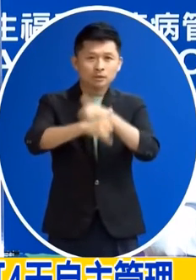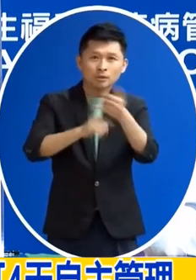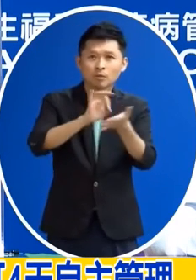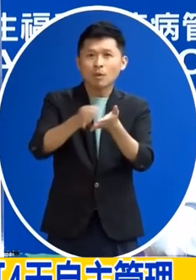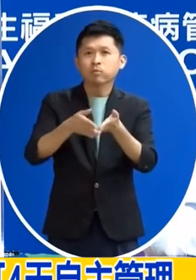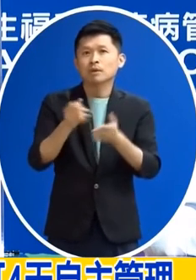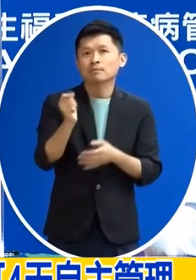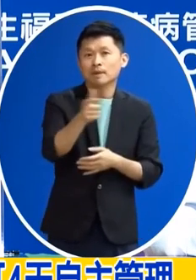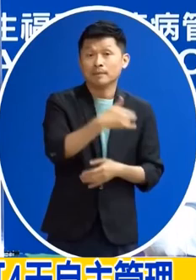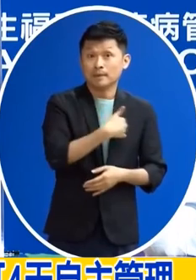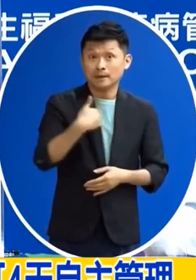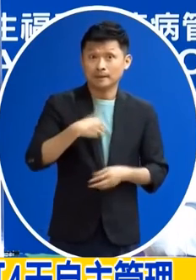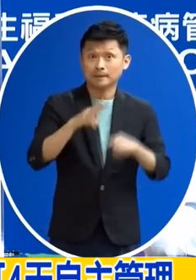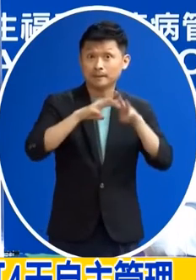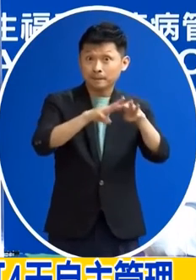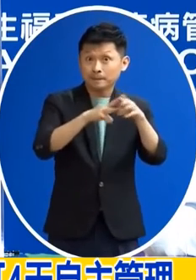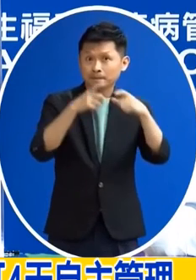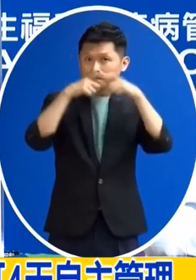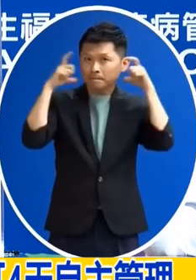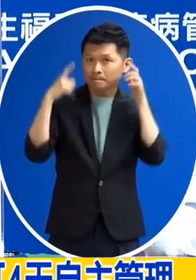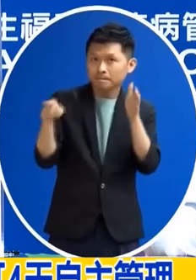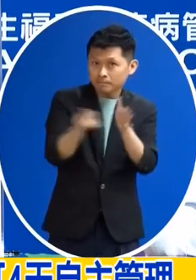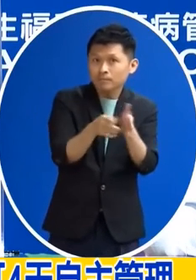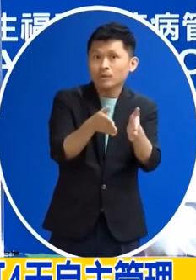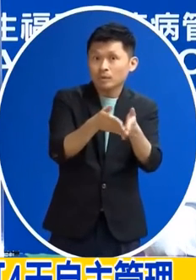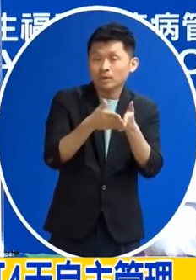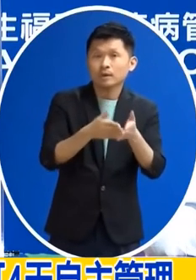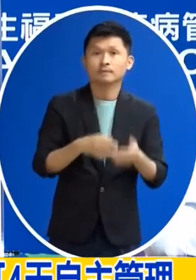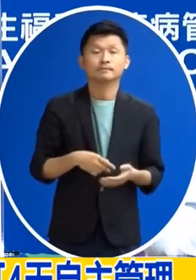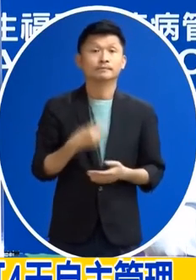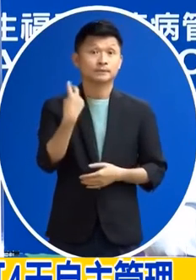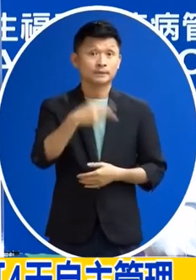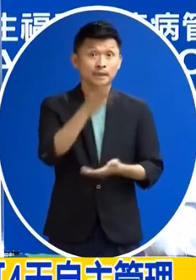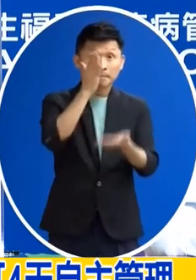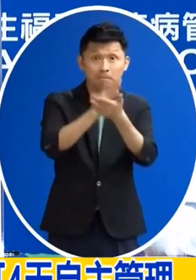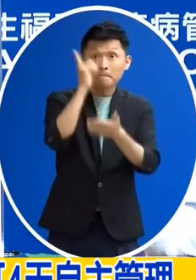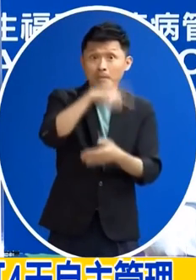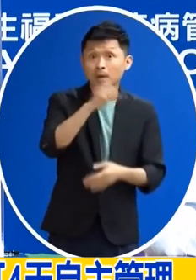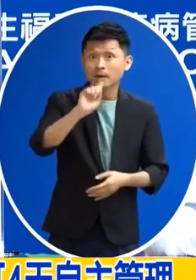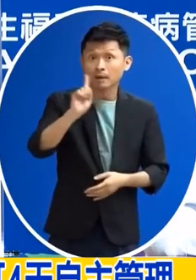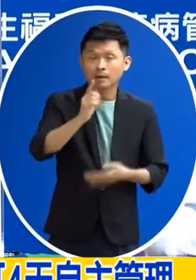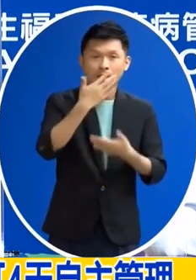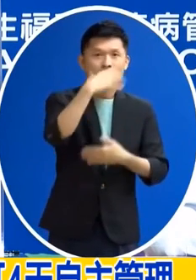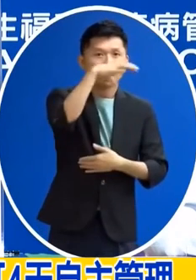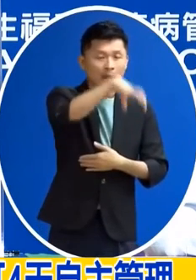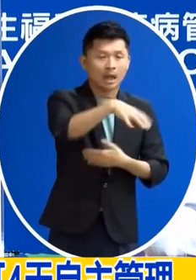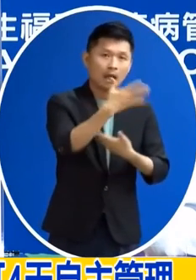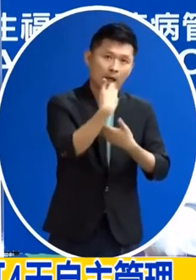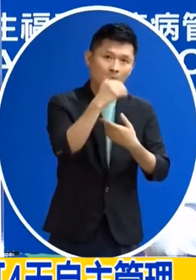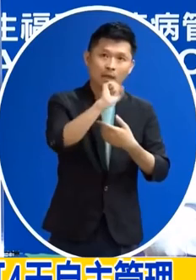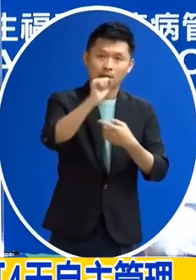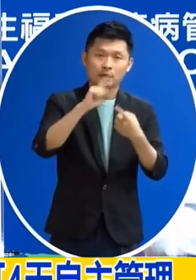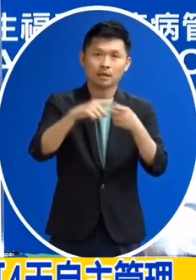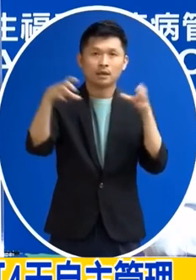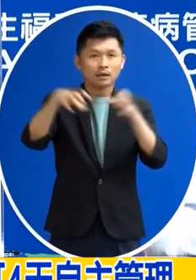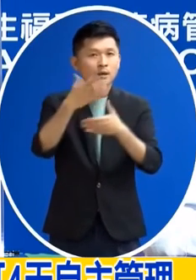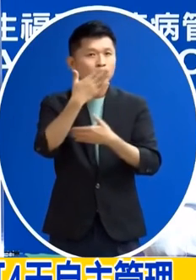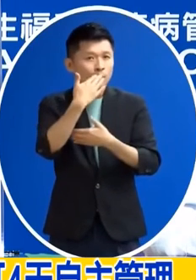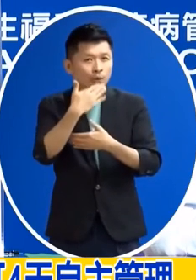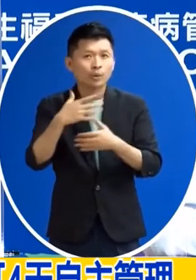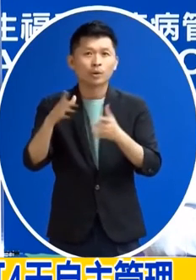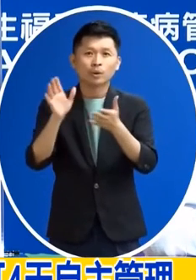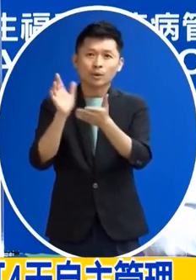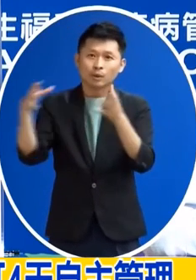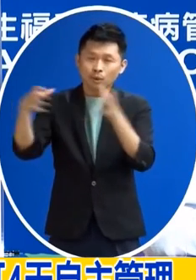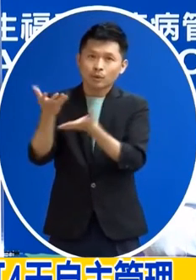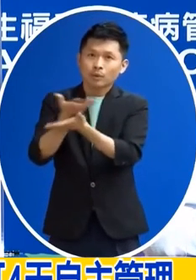那外出全程佩戴口罩，那禁止下面的行为，就餐厅内的用餐、聚餐、聚会，前